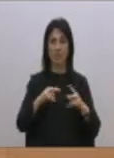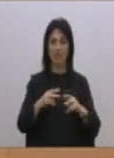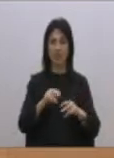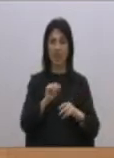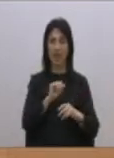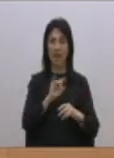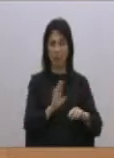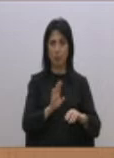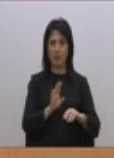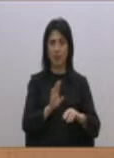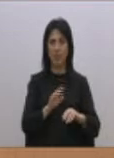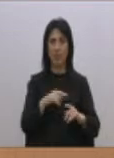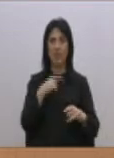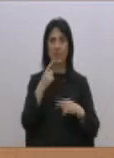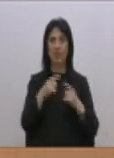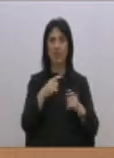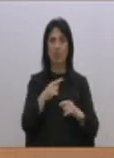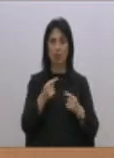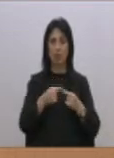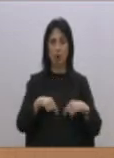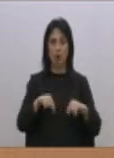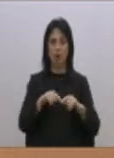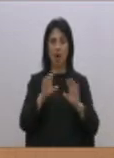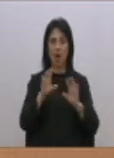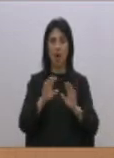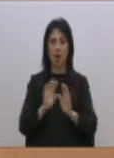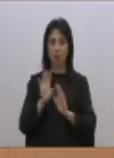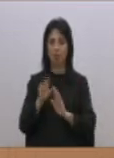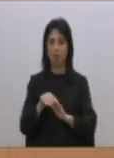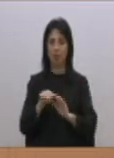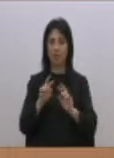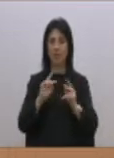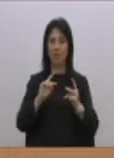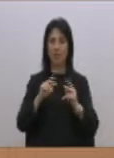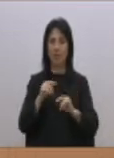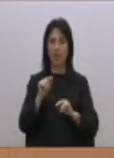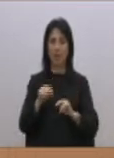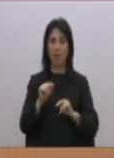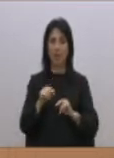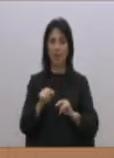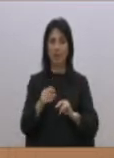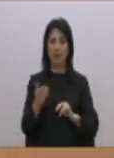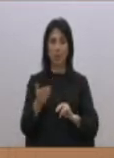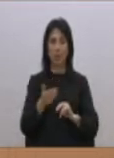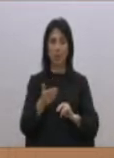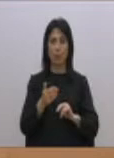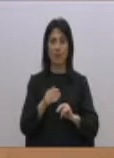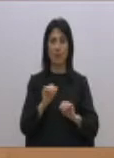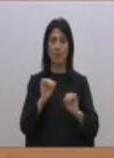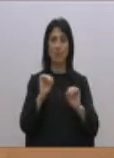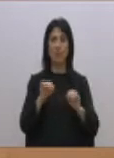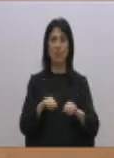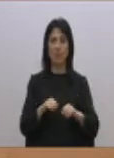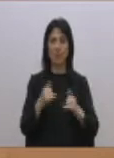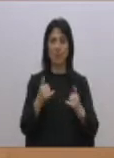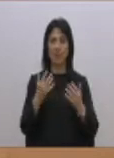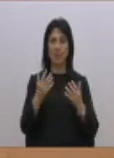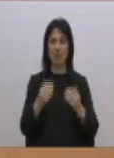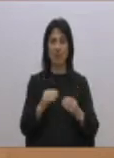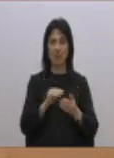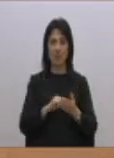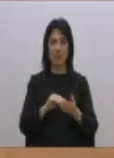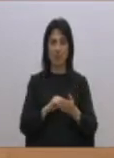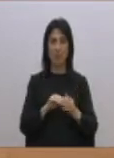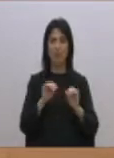არ საუბრობთ. Უბრალოდ ორგანულ კანონში შესატან ცვლილებებზე, რომელიც შესაძლებლობას დღევანდელი